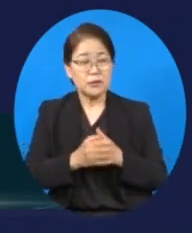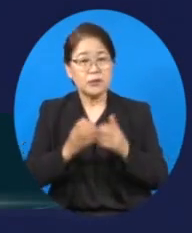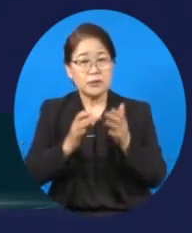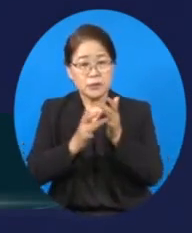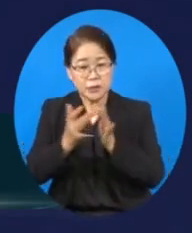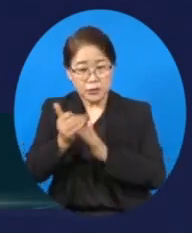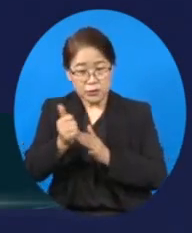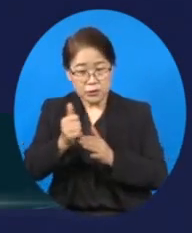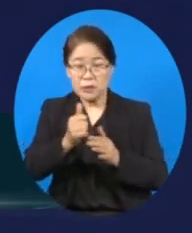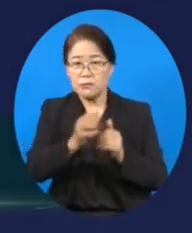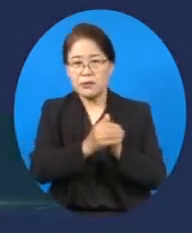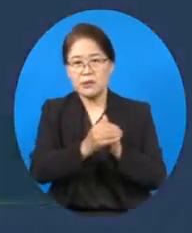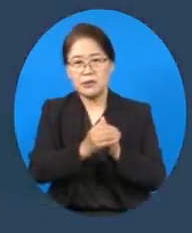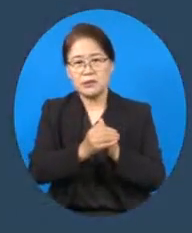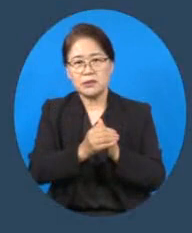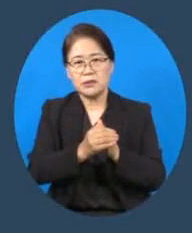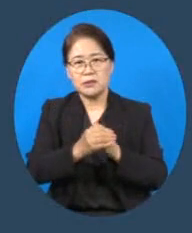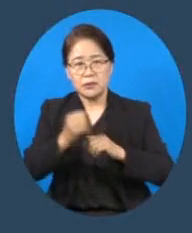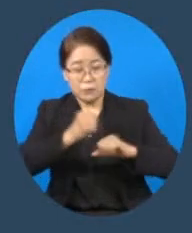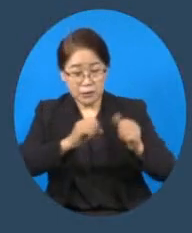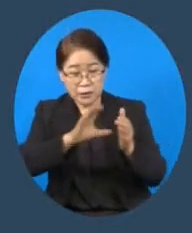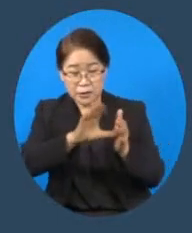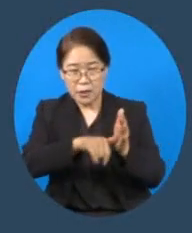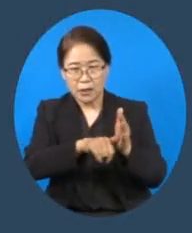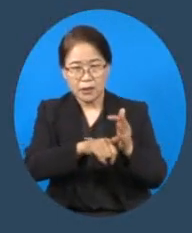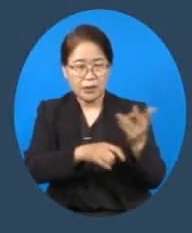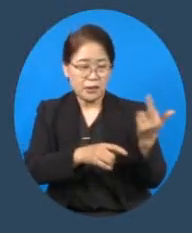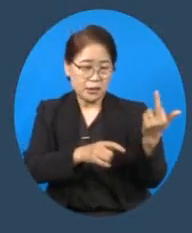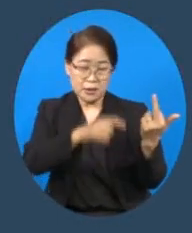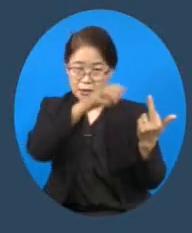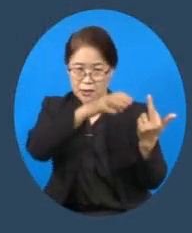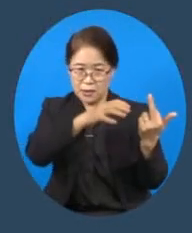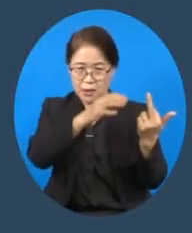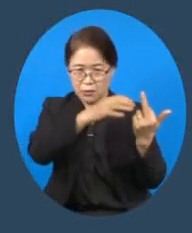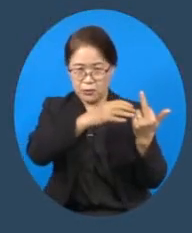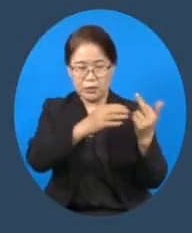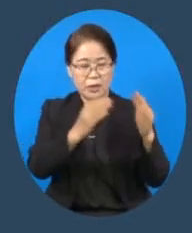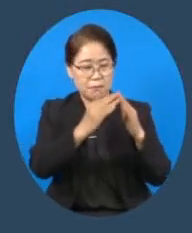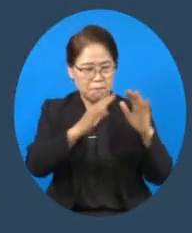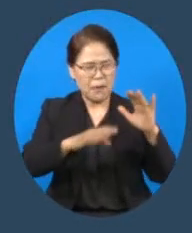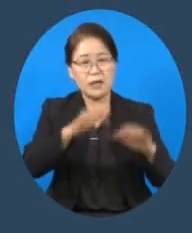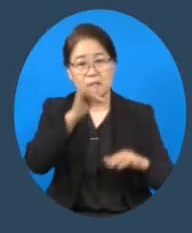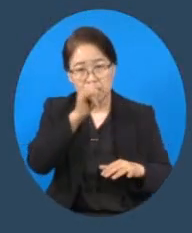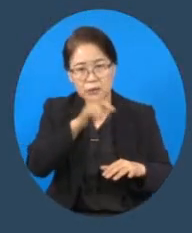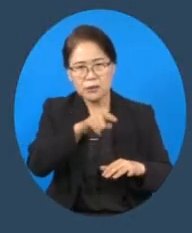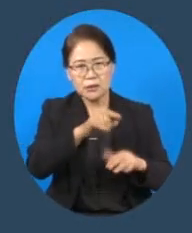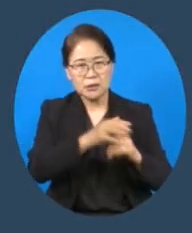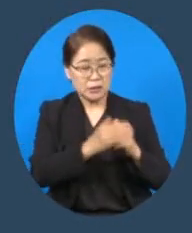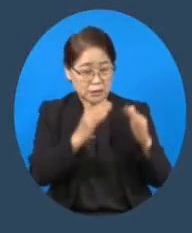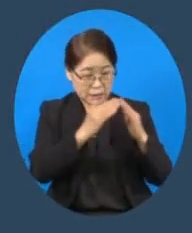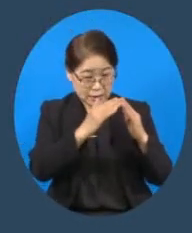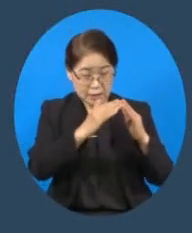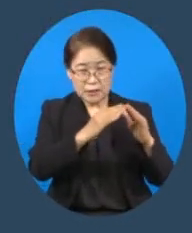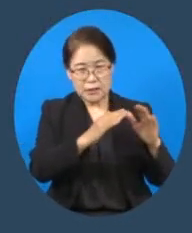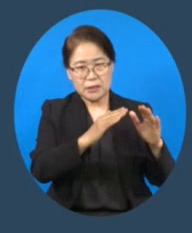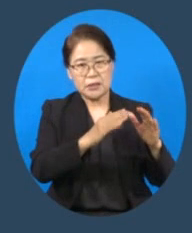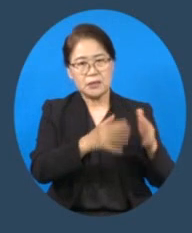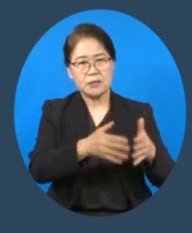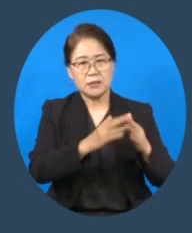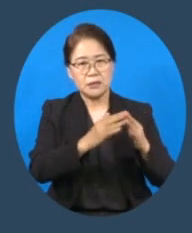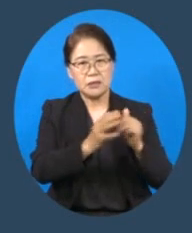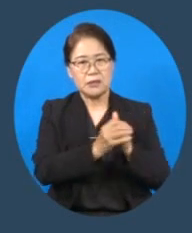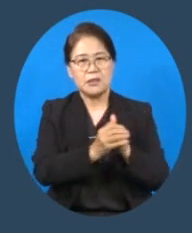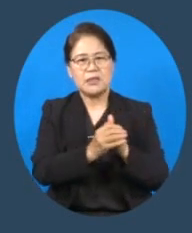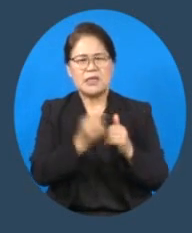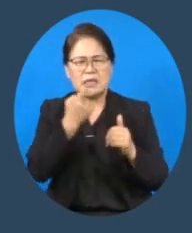이렇게 작은 산이라든가 언덕 위에 이렇게 형성되어 있었어요 그리고 그 집들이 흰